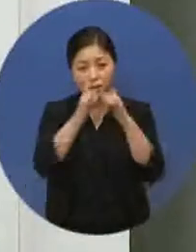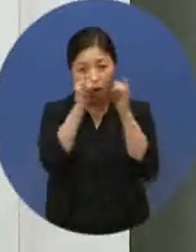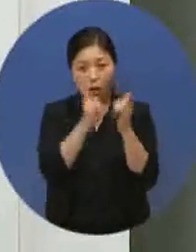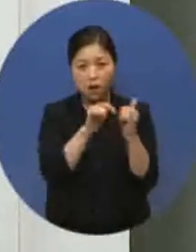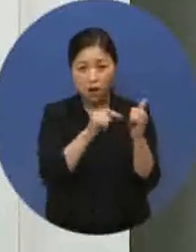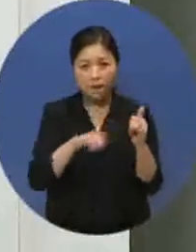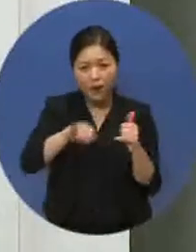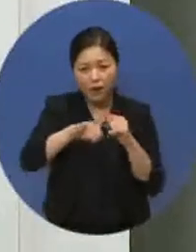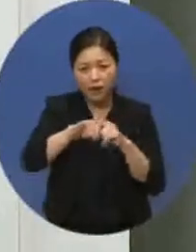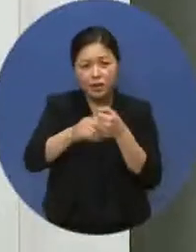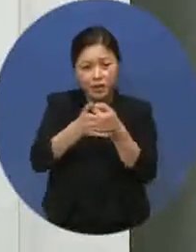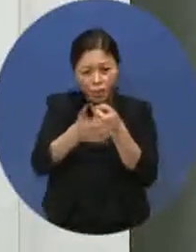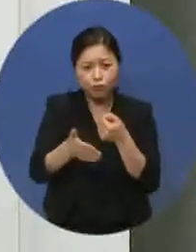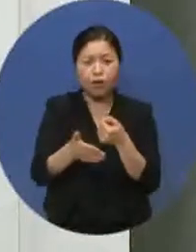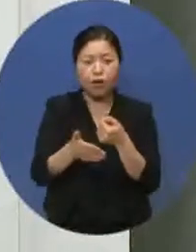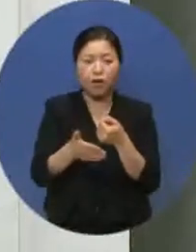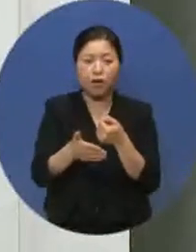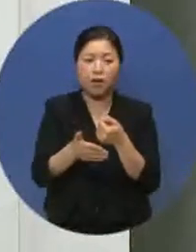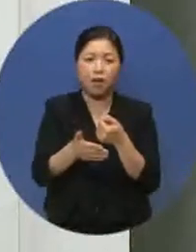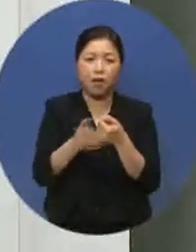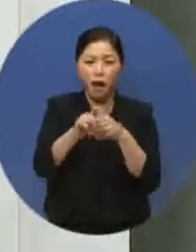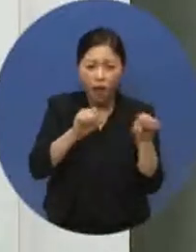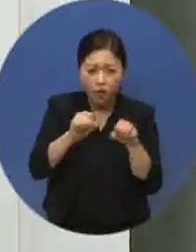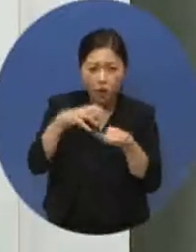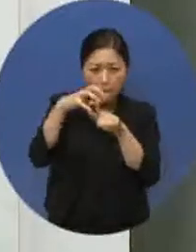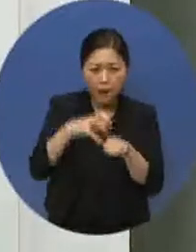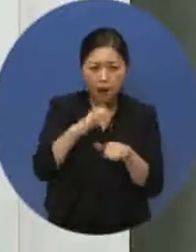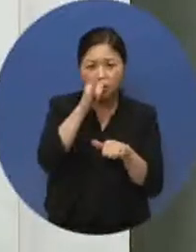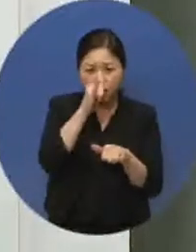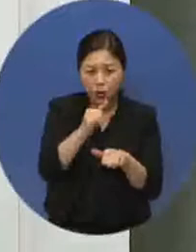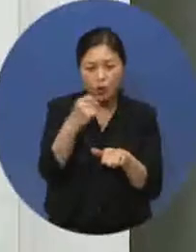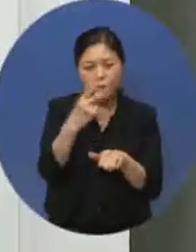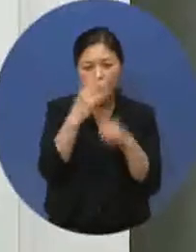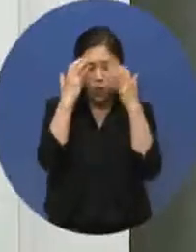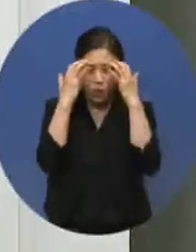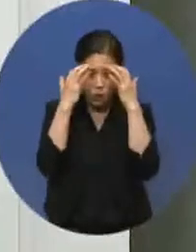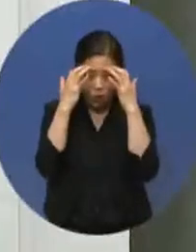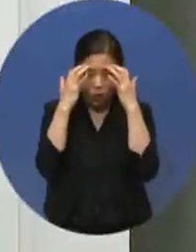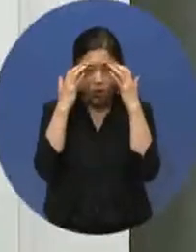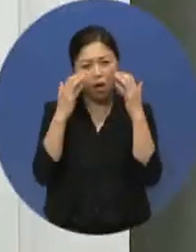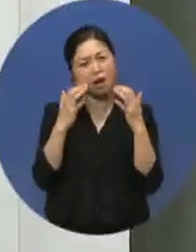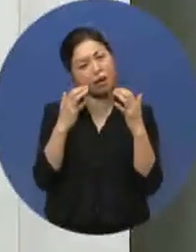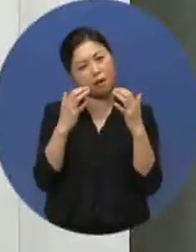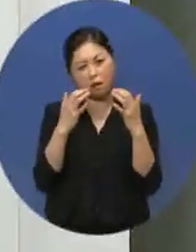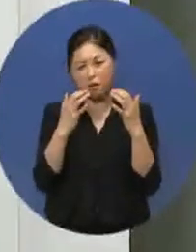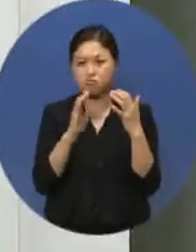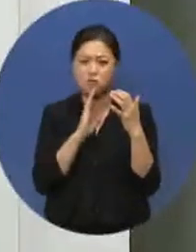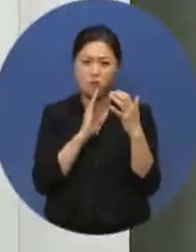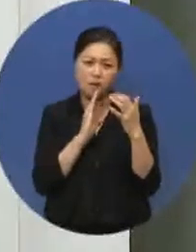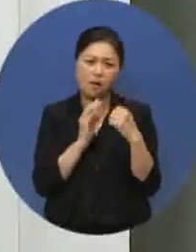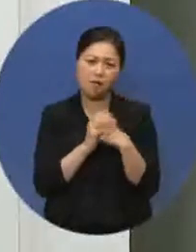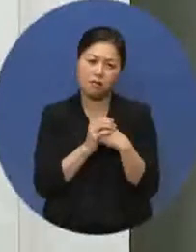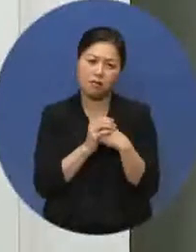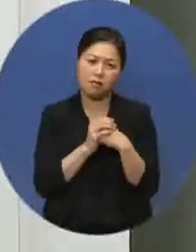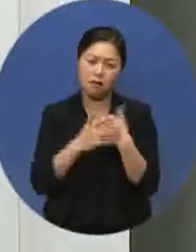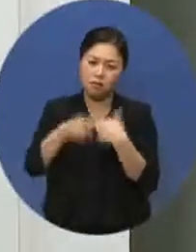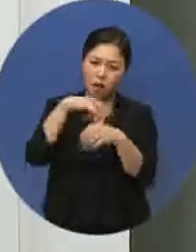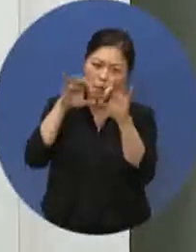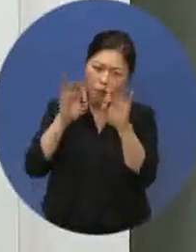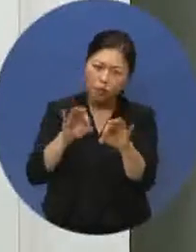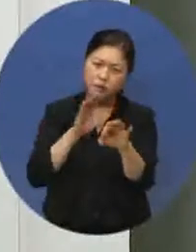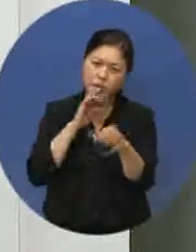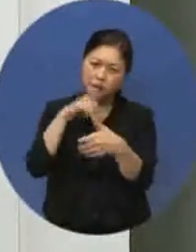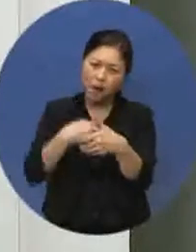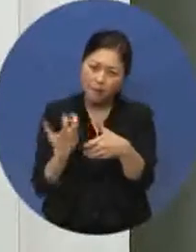사회가 바이러스 때문에 이렇게 규제를 받아야 하고 고통을 받아야 한다라는 거. 네. 참 이 자체가 굉장히